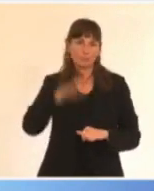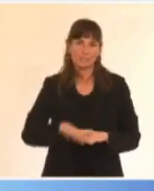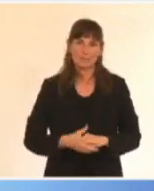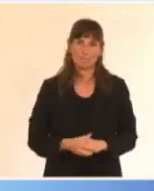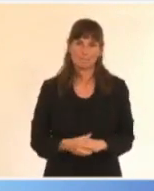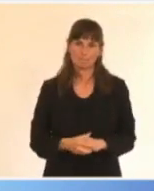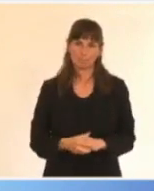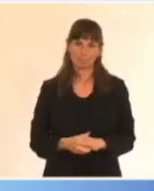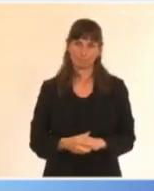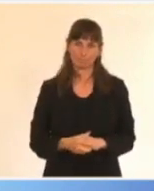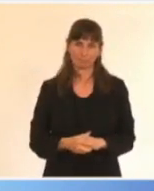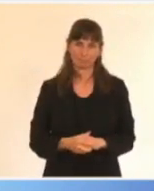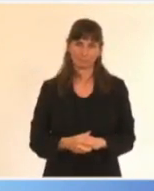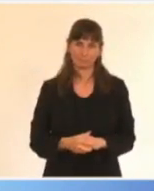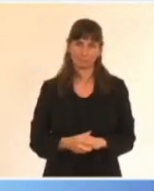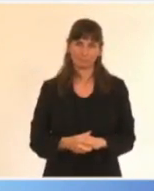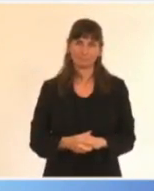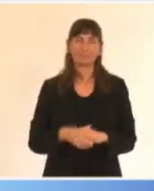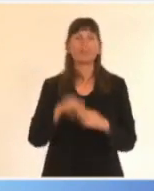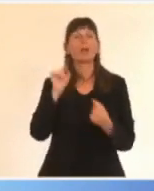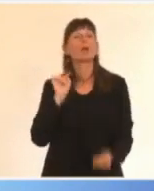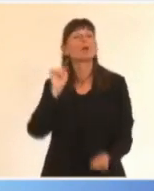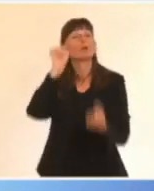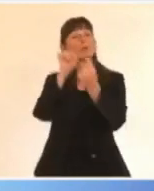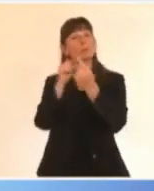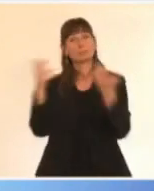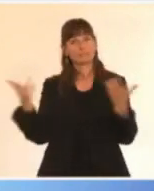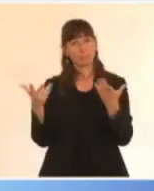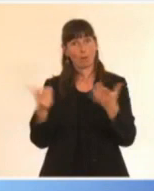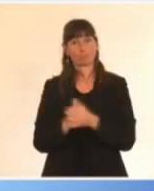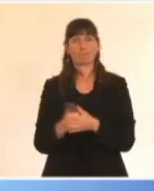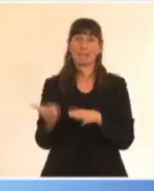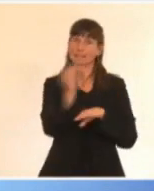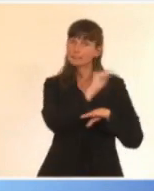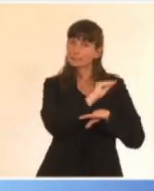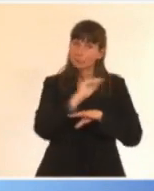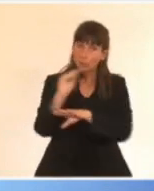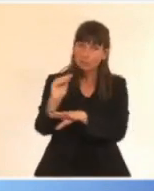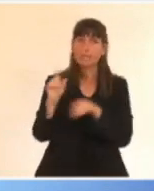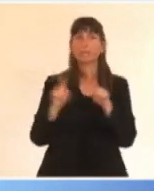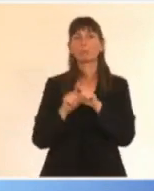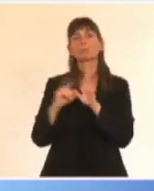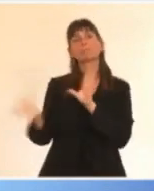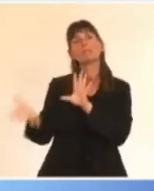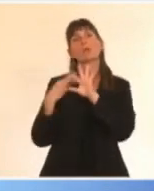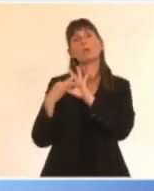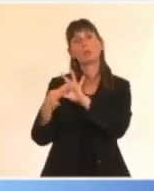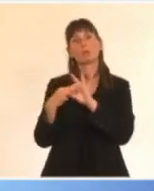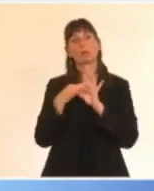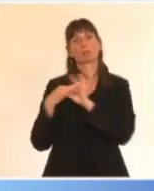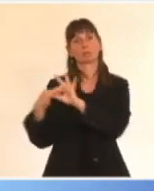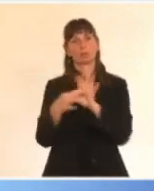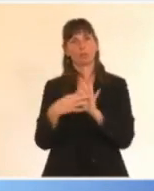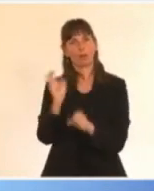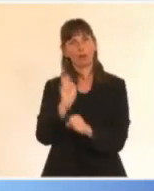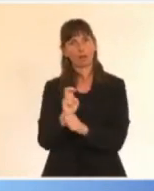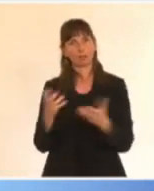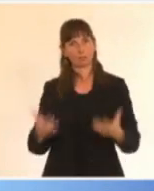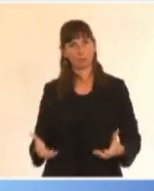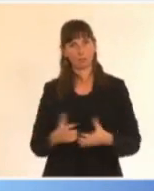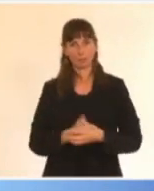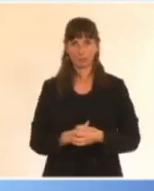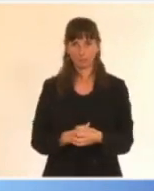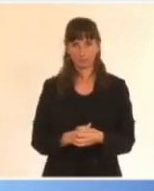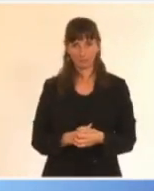Notre objectif, c'est toujours de trouver un équilibre entre sécurité et maintien vital du lien social. Comme dans tous les aspects de cette crise, nous